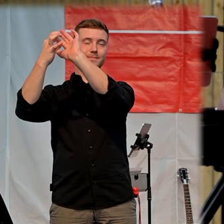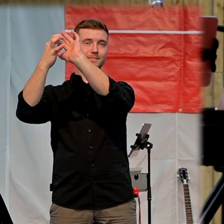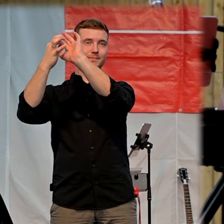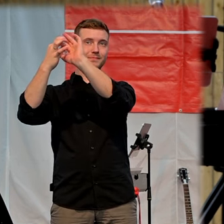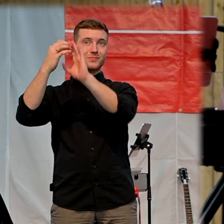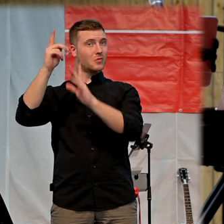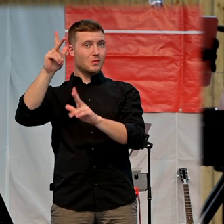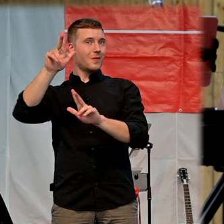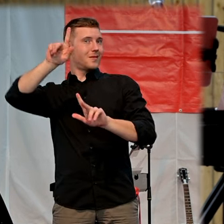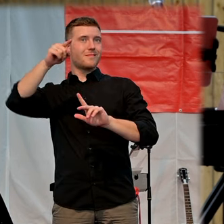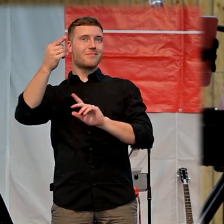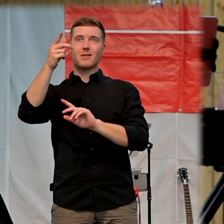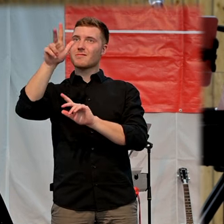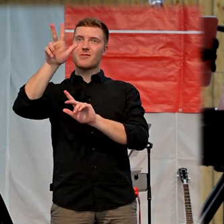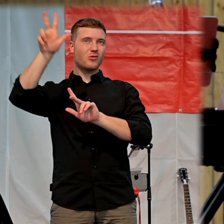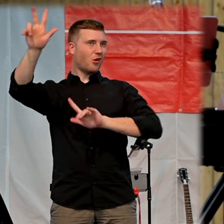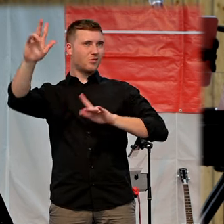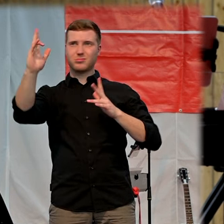deinem Leben, die kennst du gar nicht.